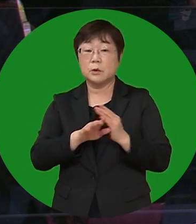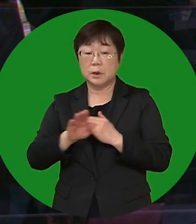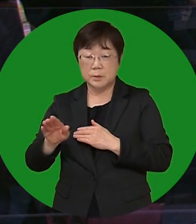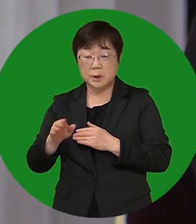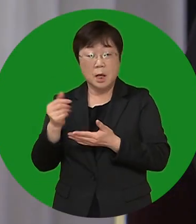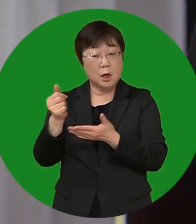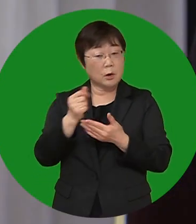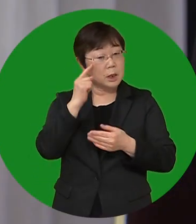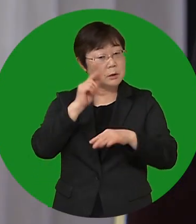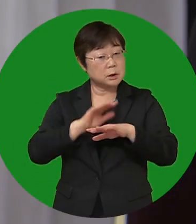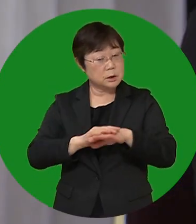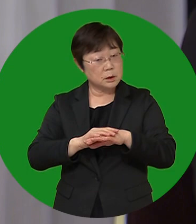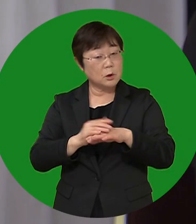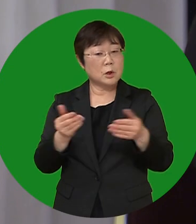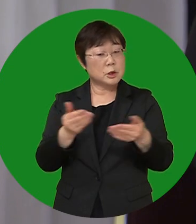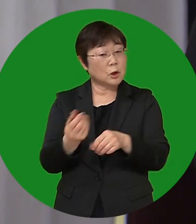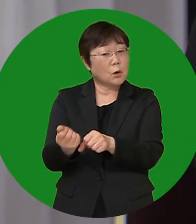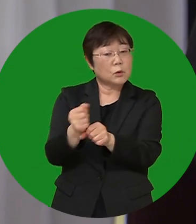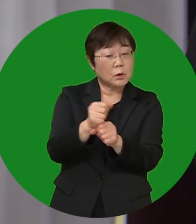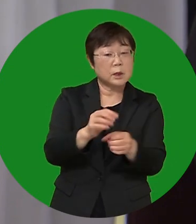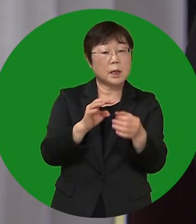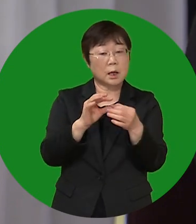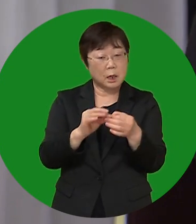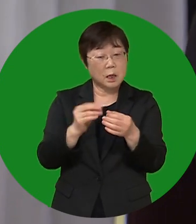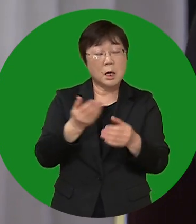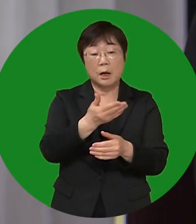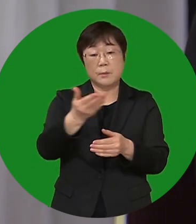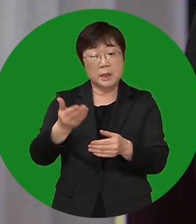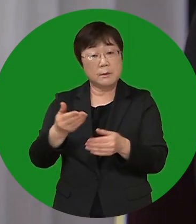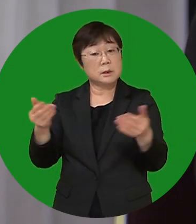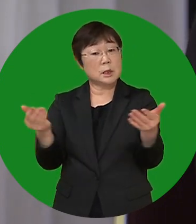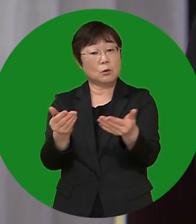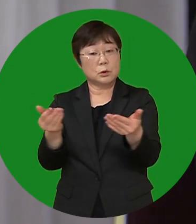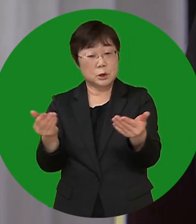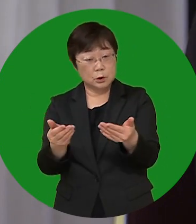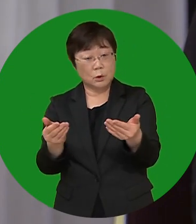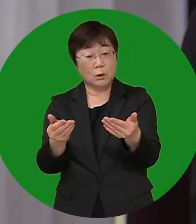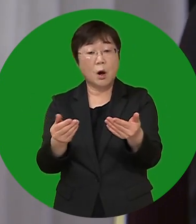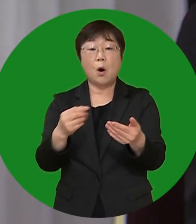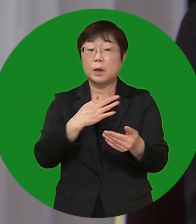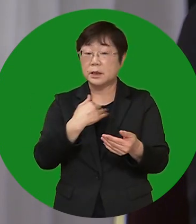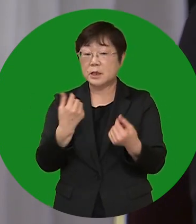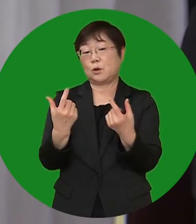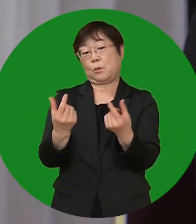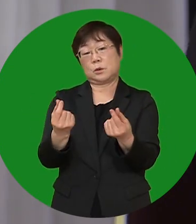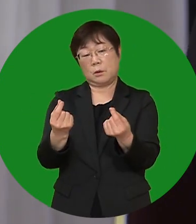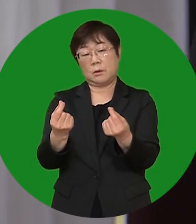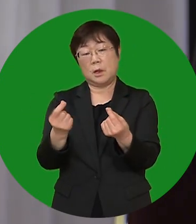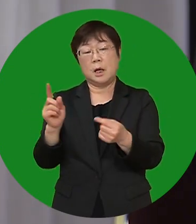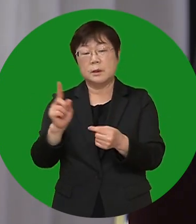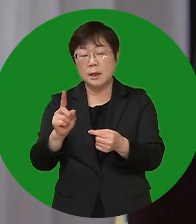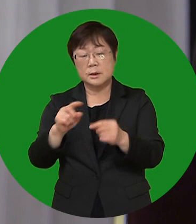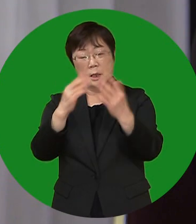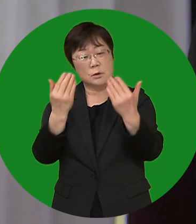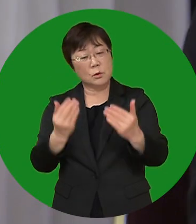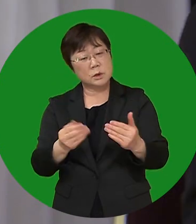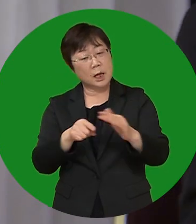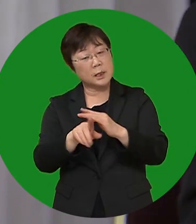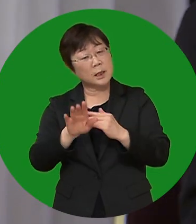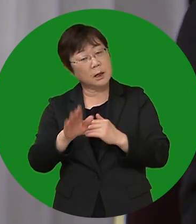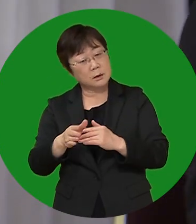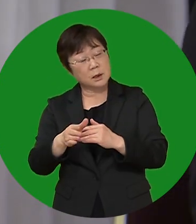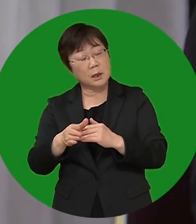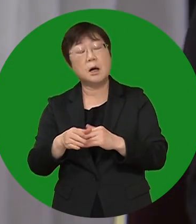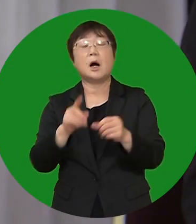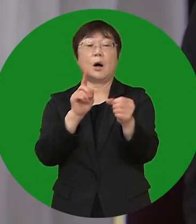顧客視点で事業捕まえ直しながらですね皆様の事業もたば私もそうですけどなんでへ存在してるん